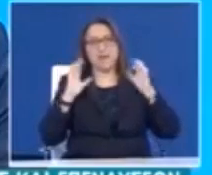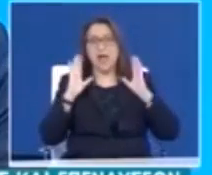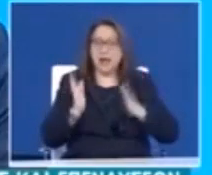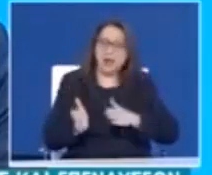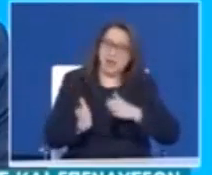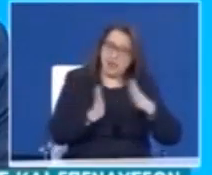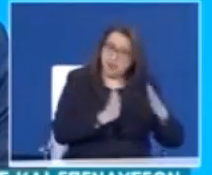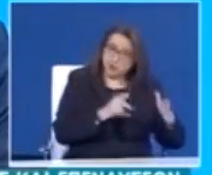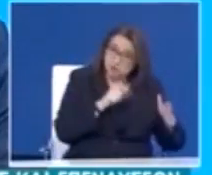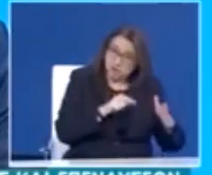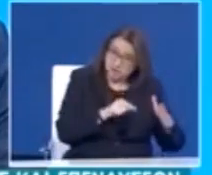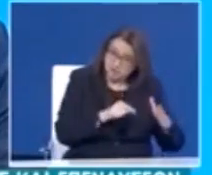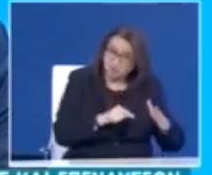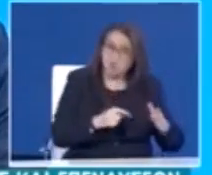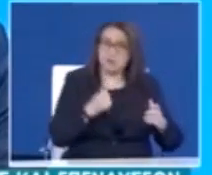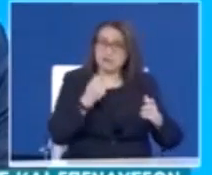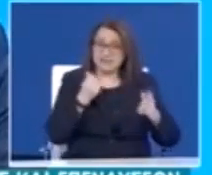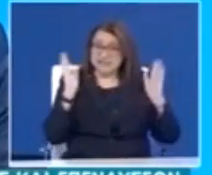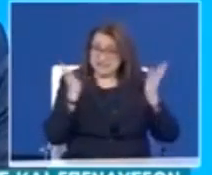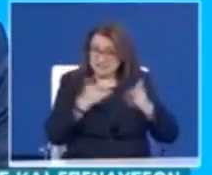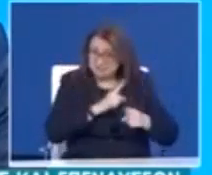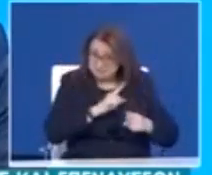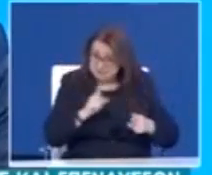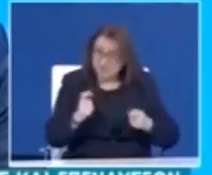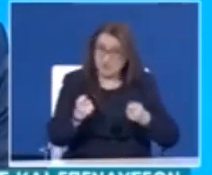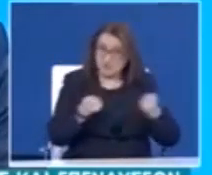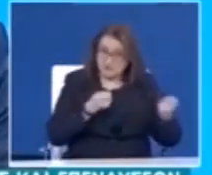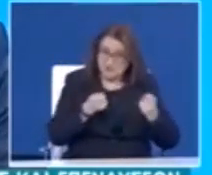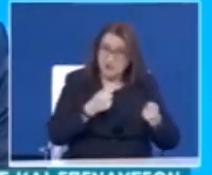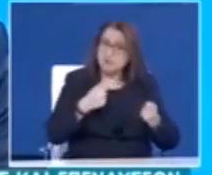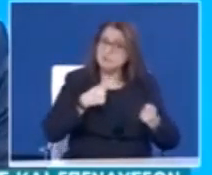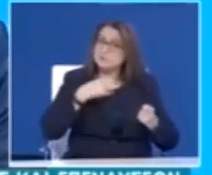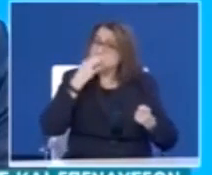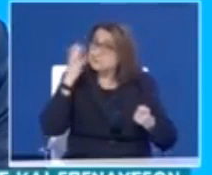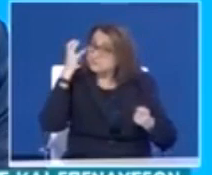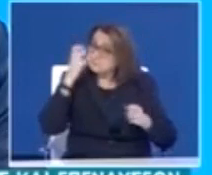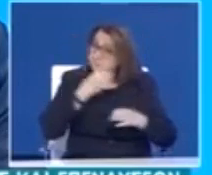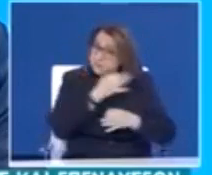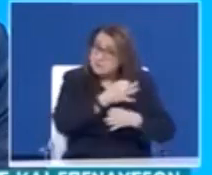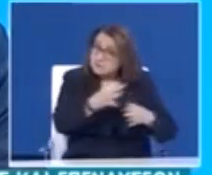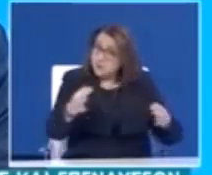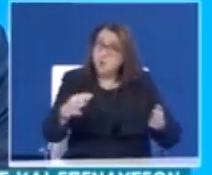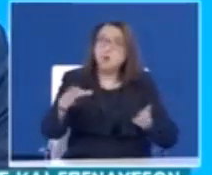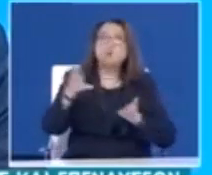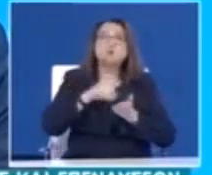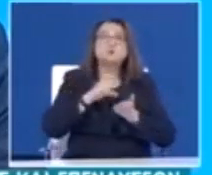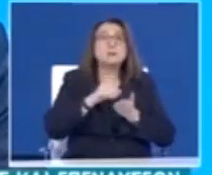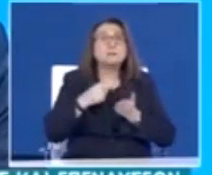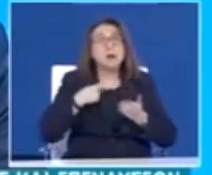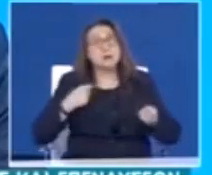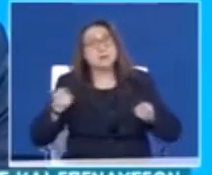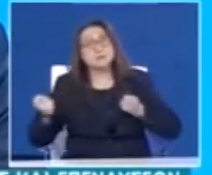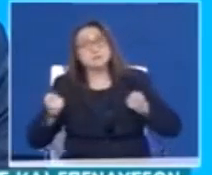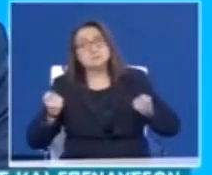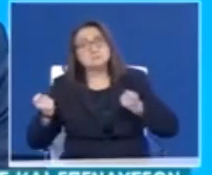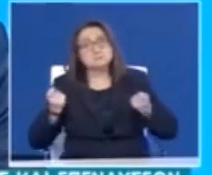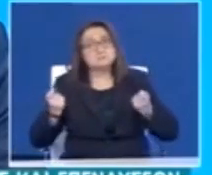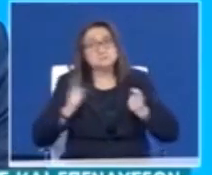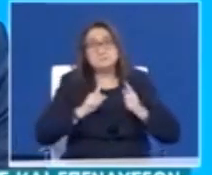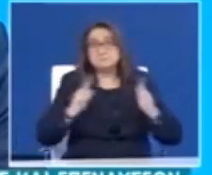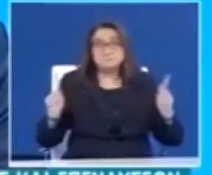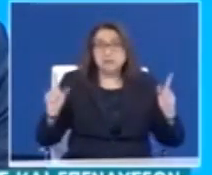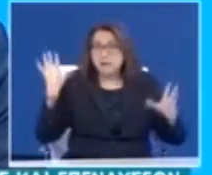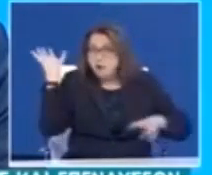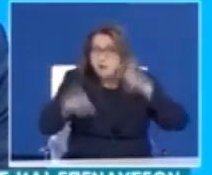αγαθών, θυμίζω όλα τα μέτρα που λάβαμε για την ομαλή λειτουργία των σούπερ μάρκετ κατά τις πρώτες μέρες καραντίνας και όλα τα υπόλοιπα μέτρα που με πολύ μεγάλη